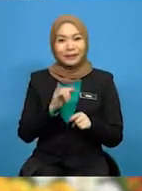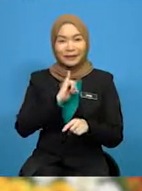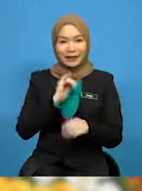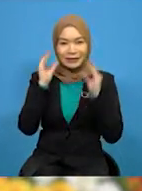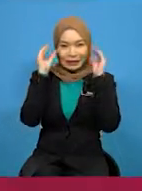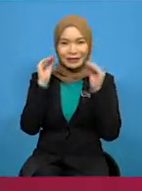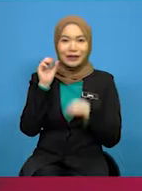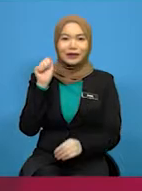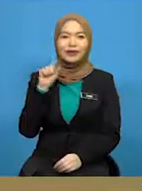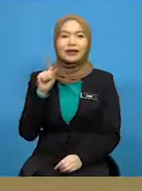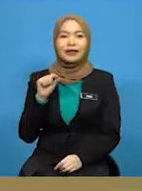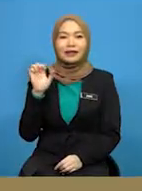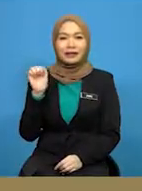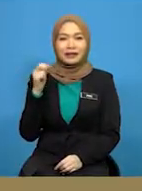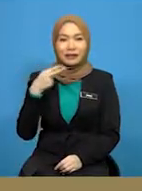Azah.